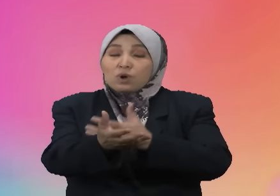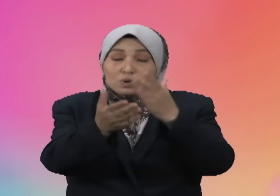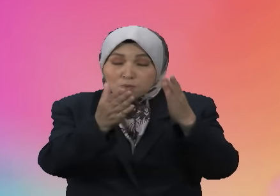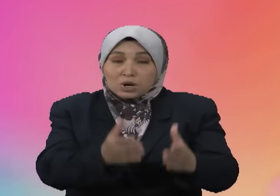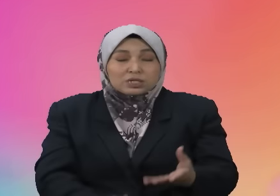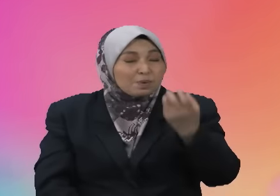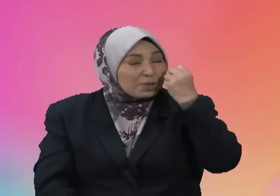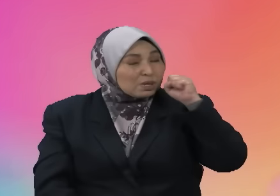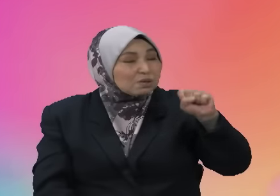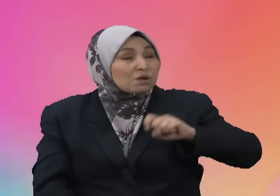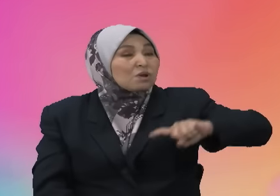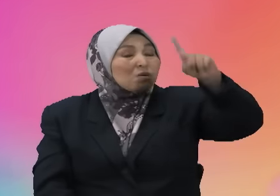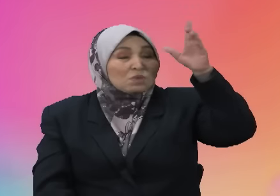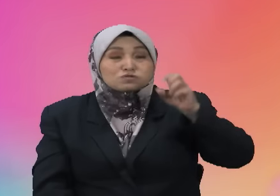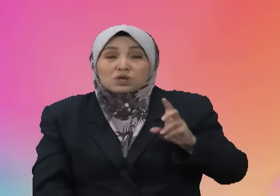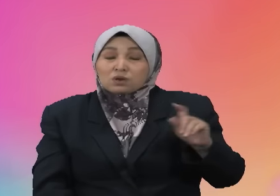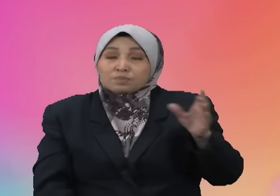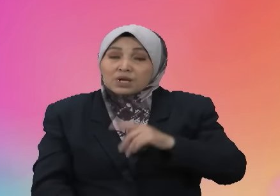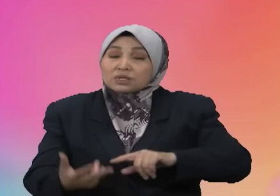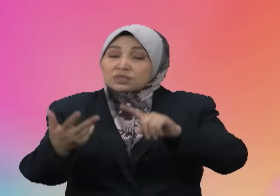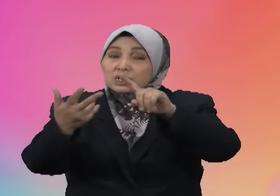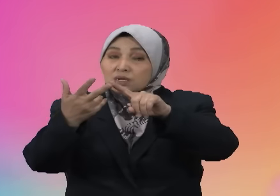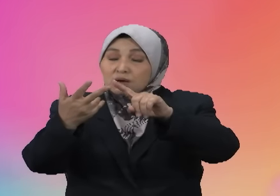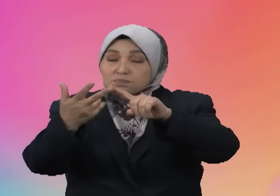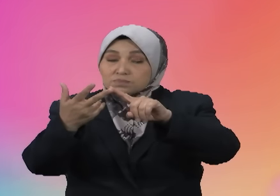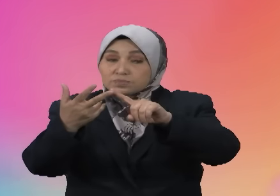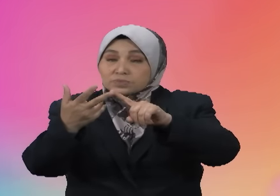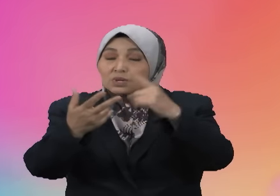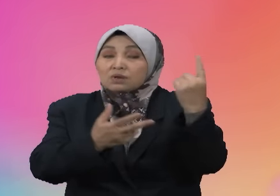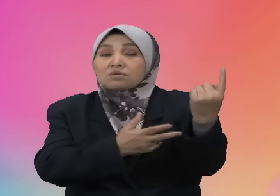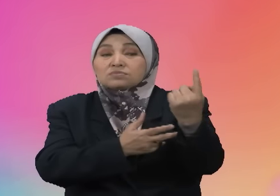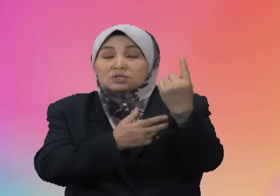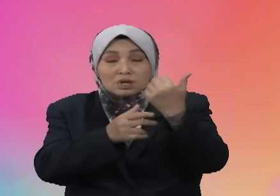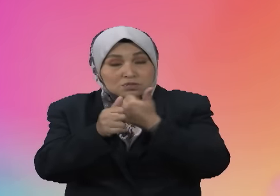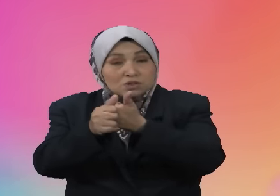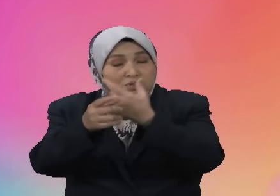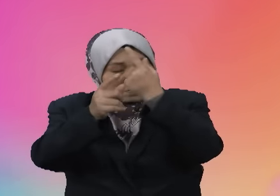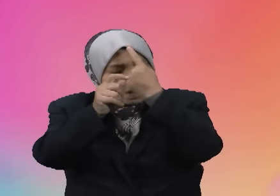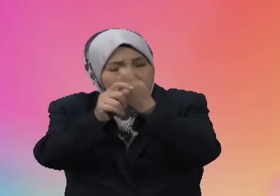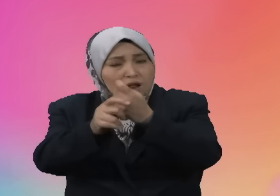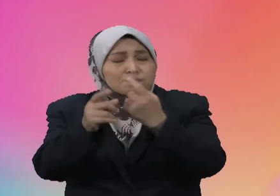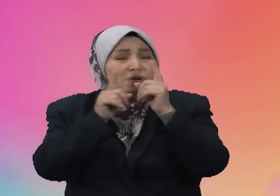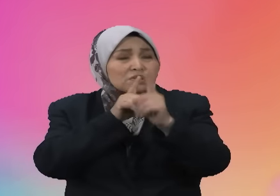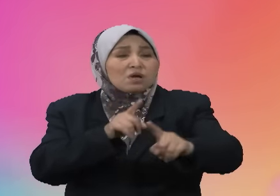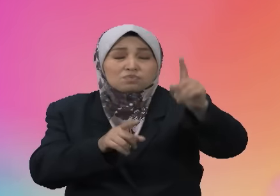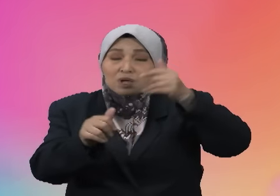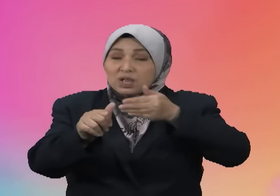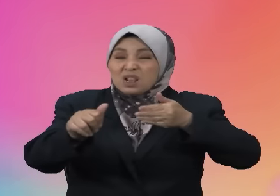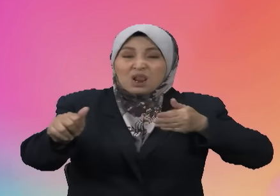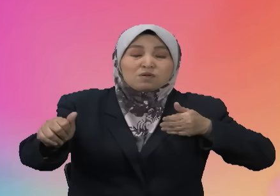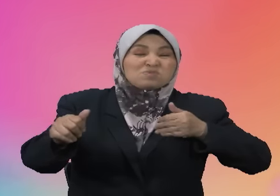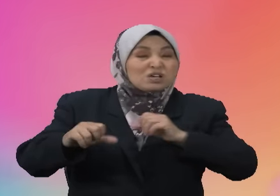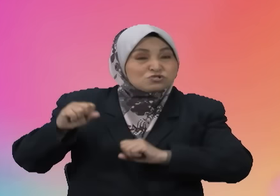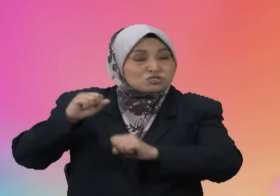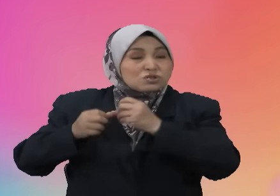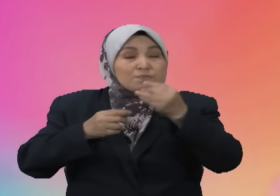mengingkari Allah Subhanahu waala dan yang ketiga pula adalah kita sentiasa patuh taat perintah Allah dan elakkan sikap